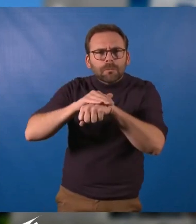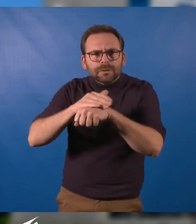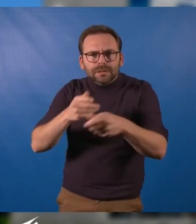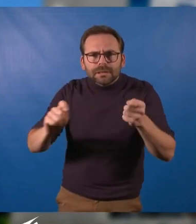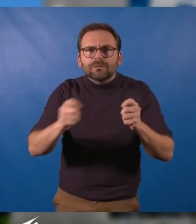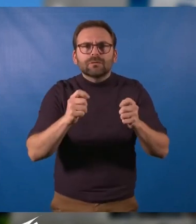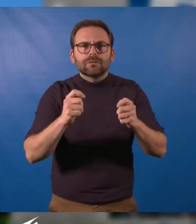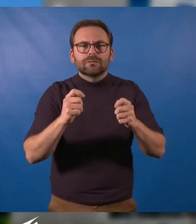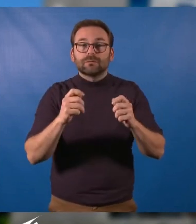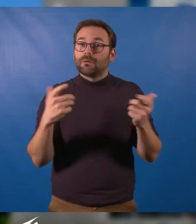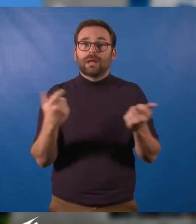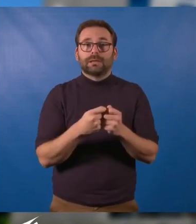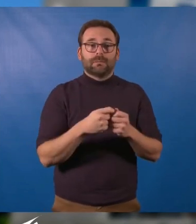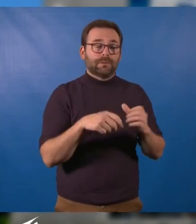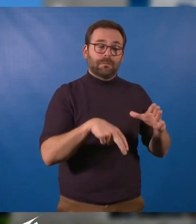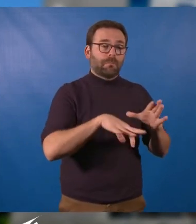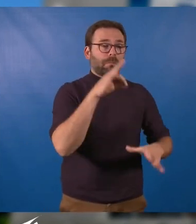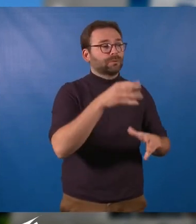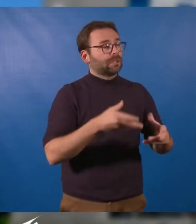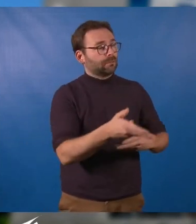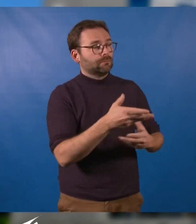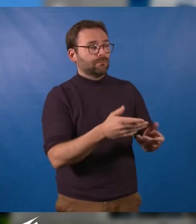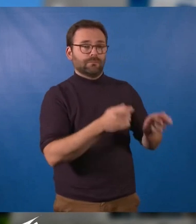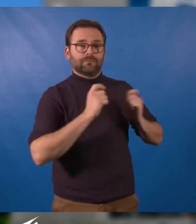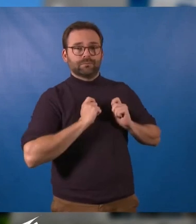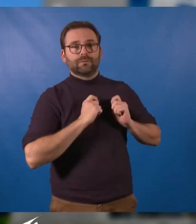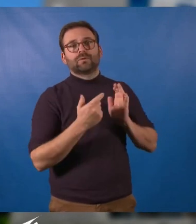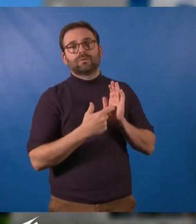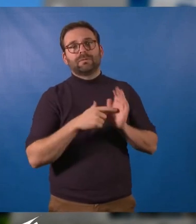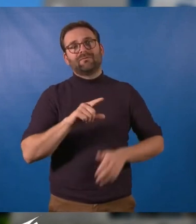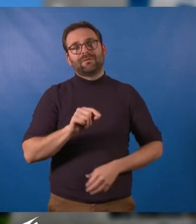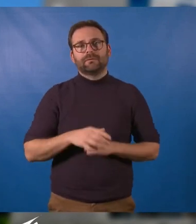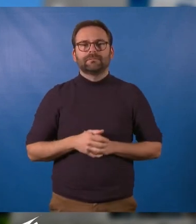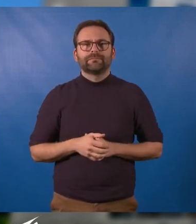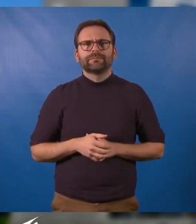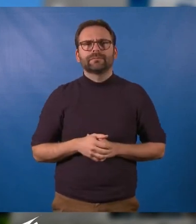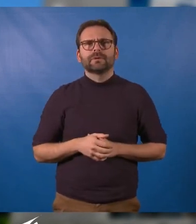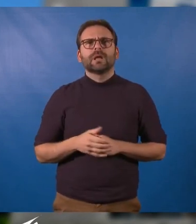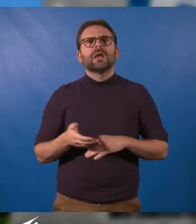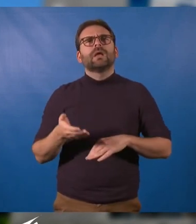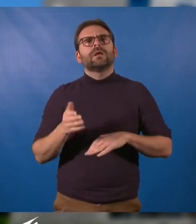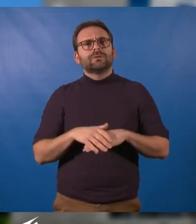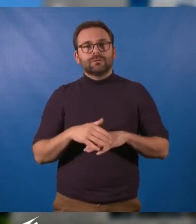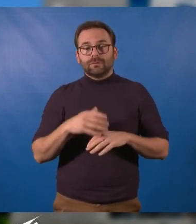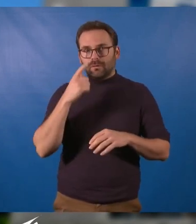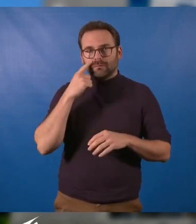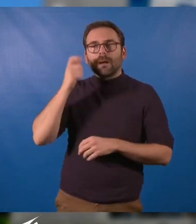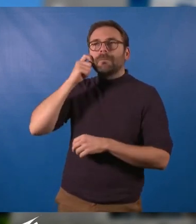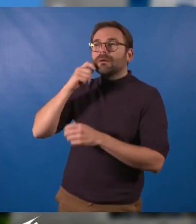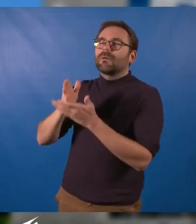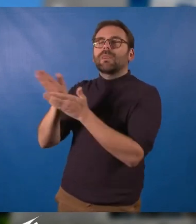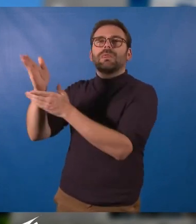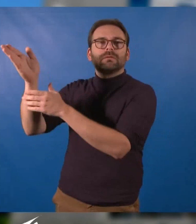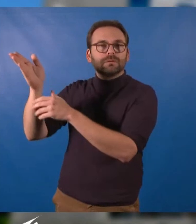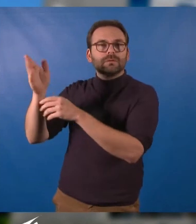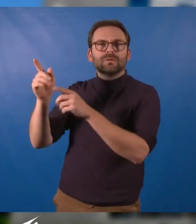au mandat qu'ils nous ont donné, les électeurs et les électrices, en 2020. Et face aux errements et égarements de la Macronie, à défaut